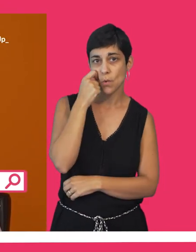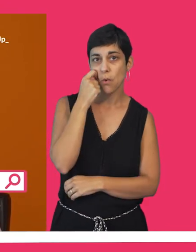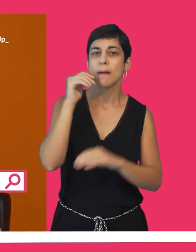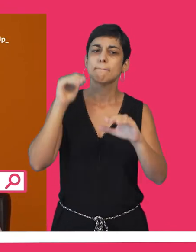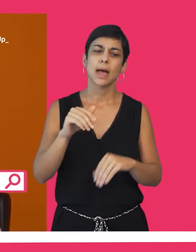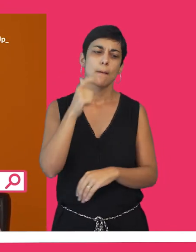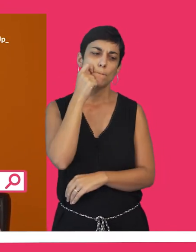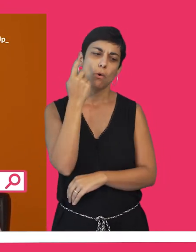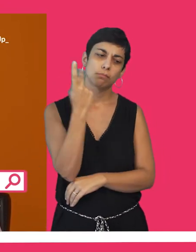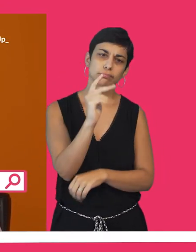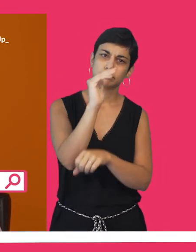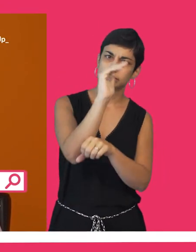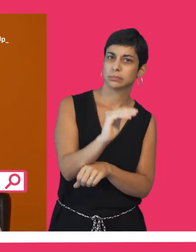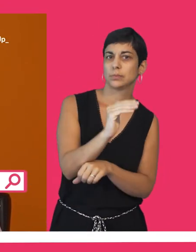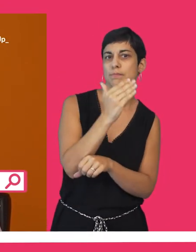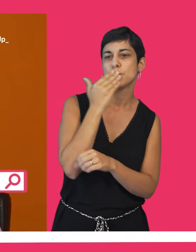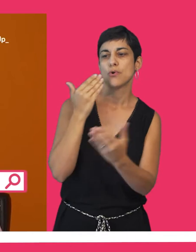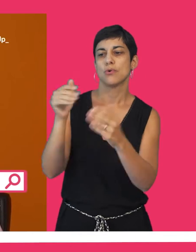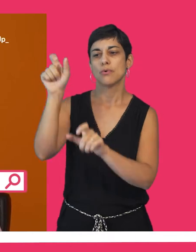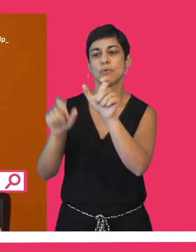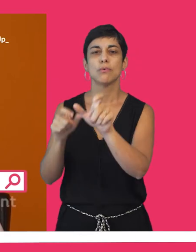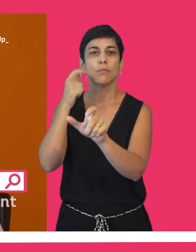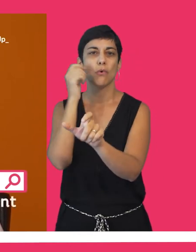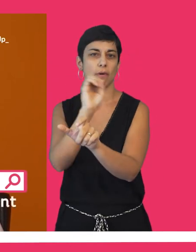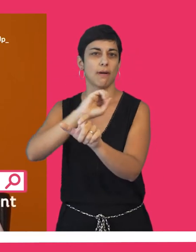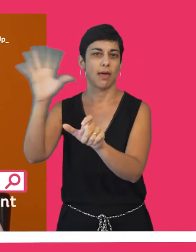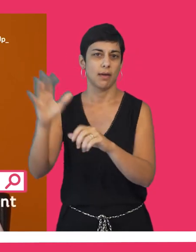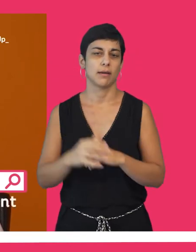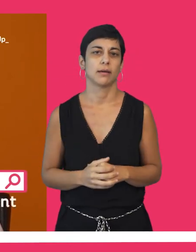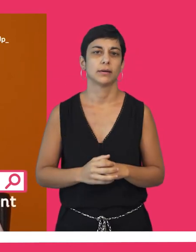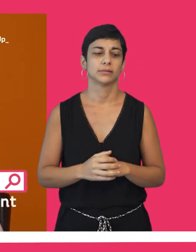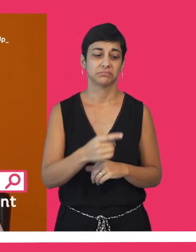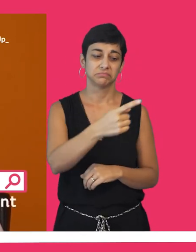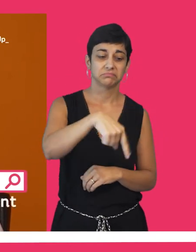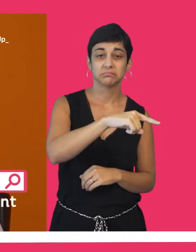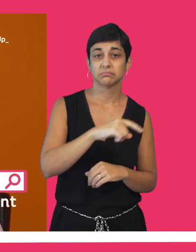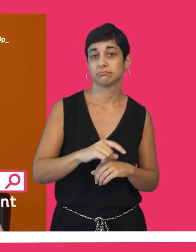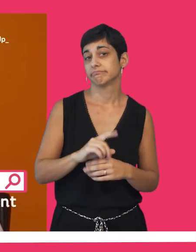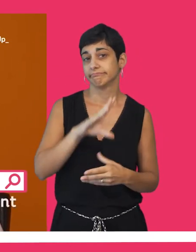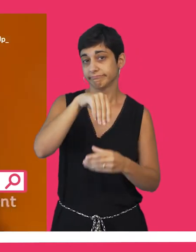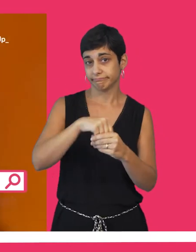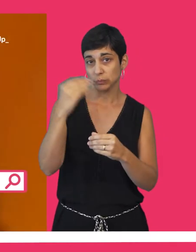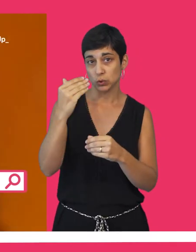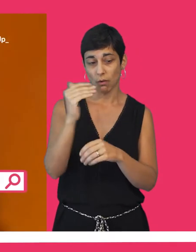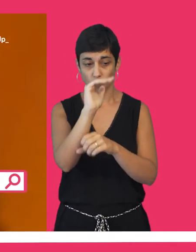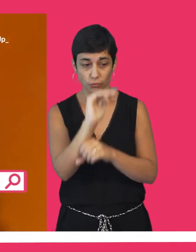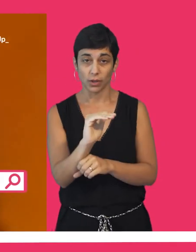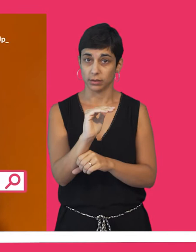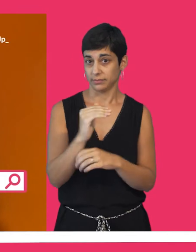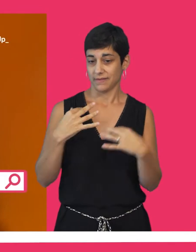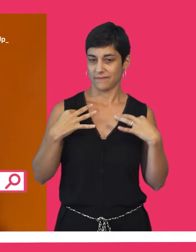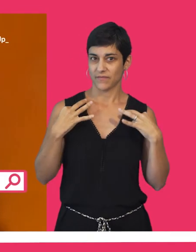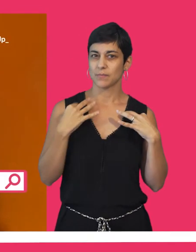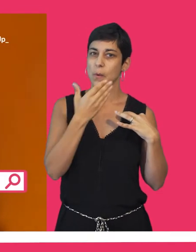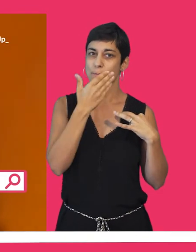sont tout de même mieux protégées que les peaux claires. Donc pour les peaux noires, il y a également besoin de se protéger, les vêtements